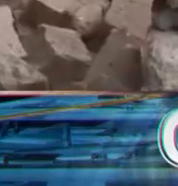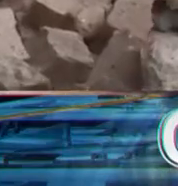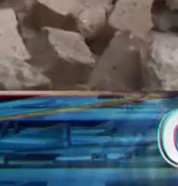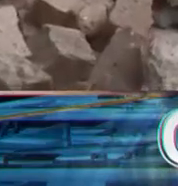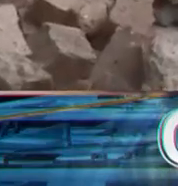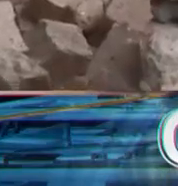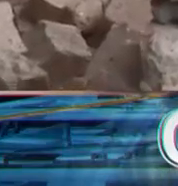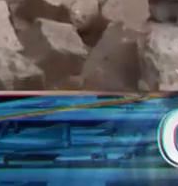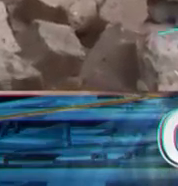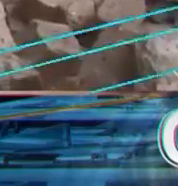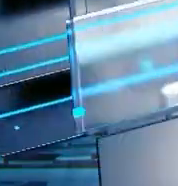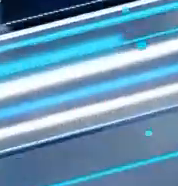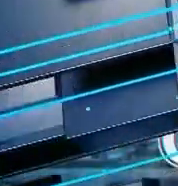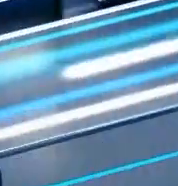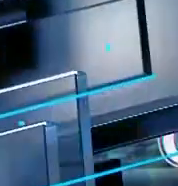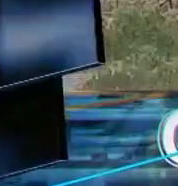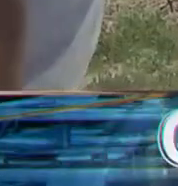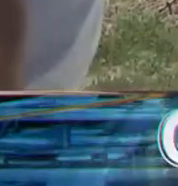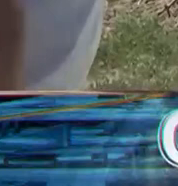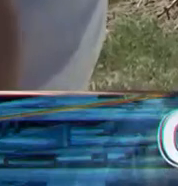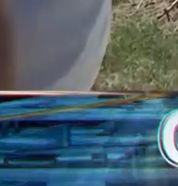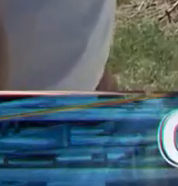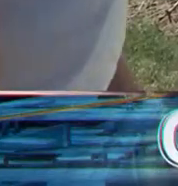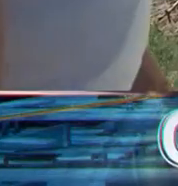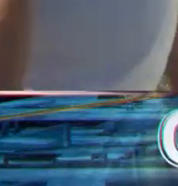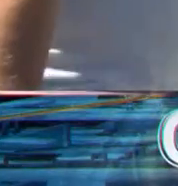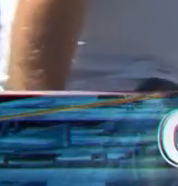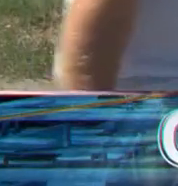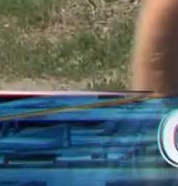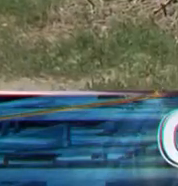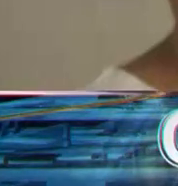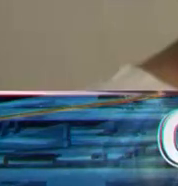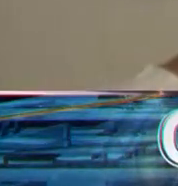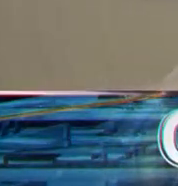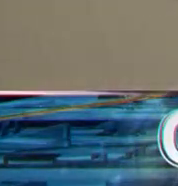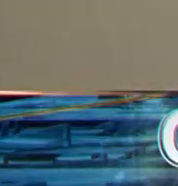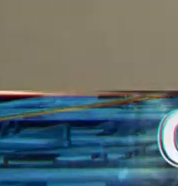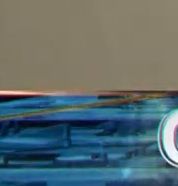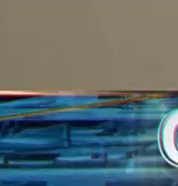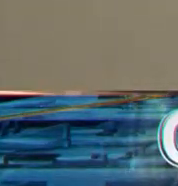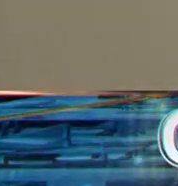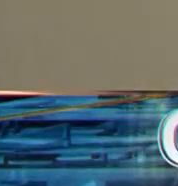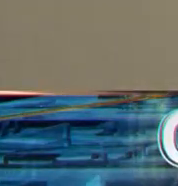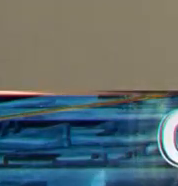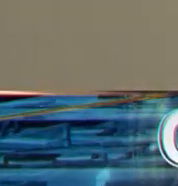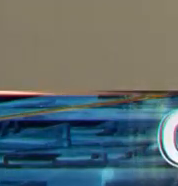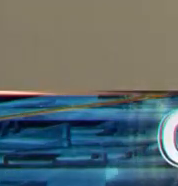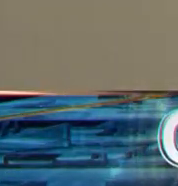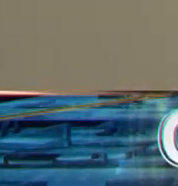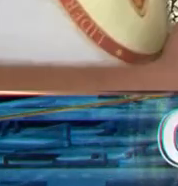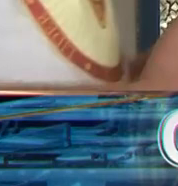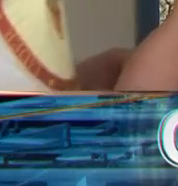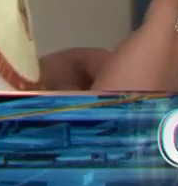кольскому району протяните руку помощи той которая неоднократно протягивал руку помощи вам